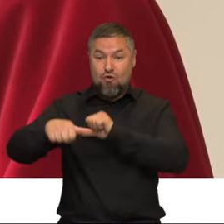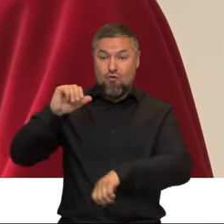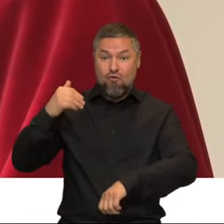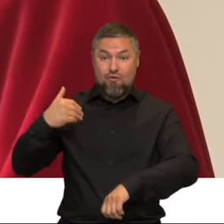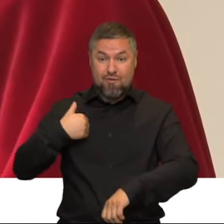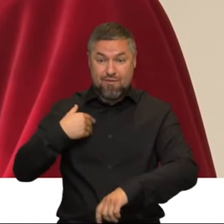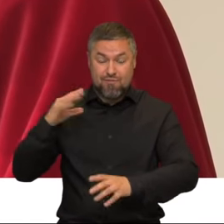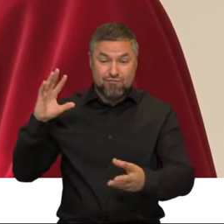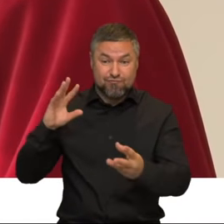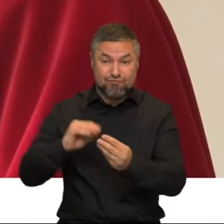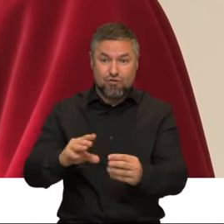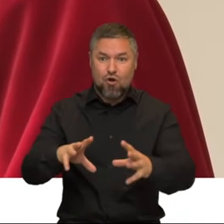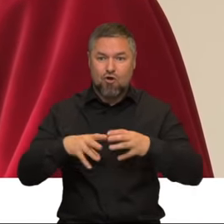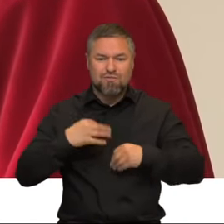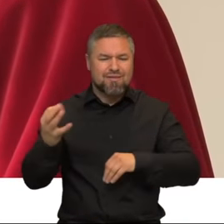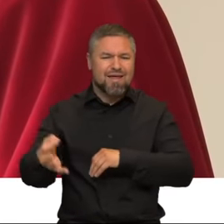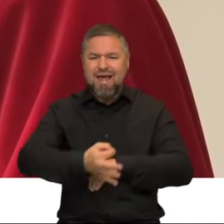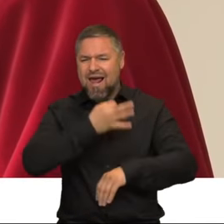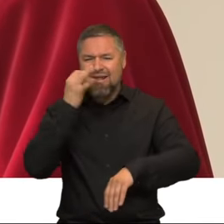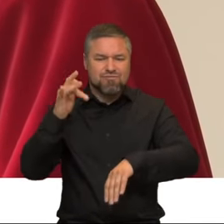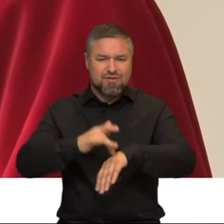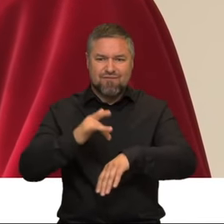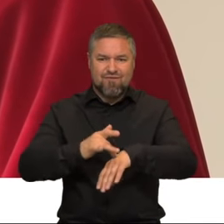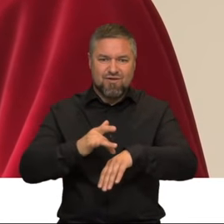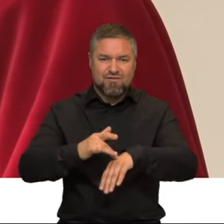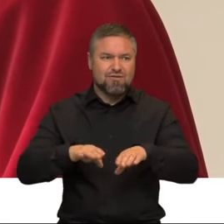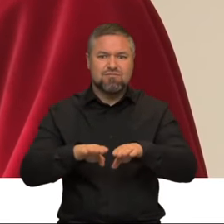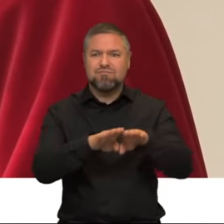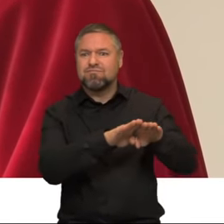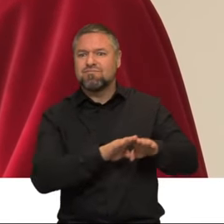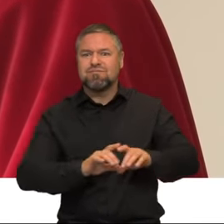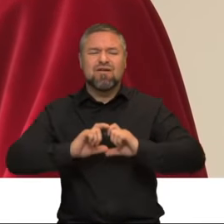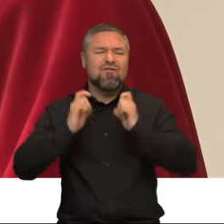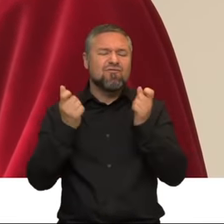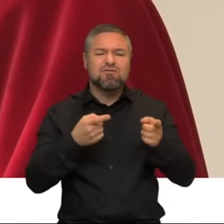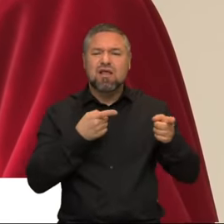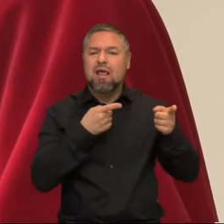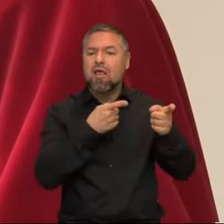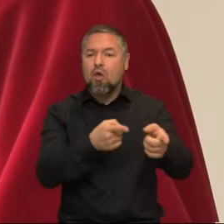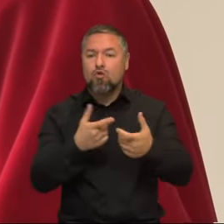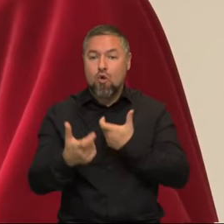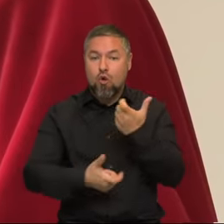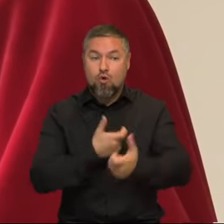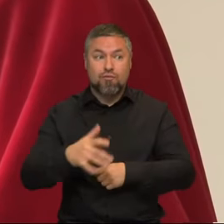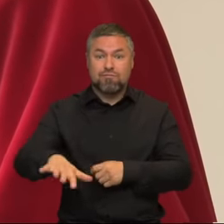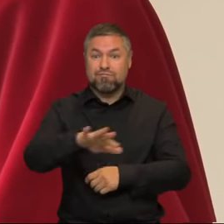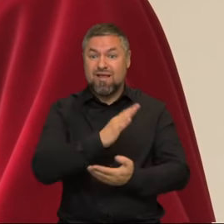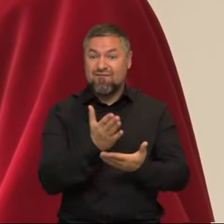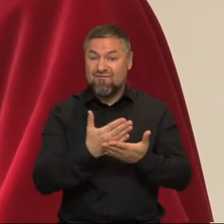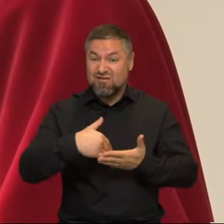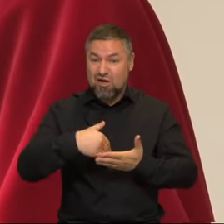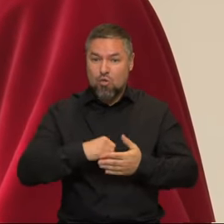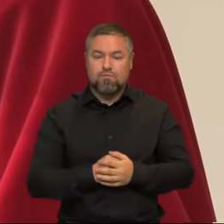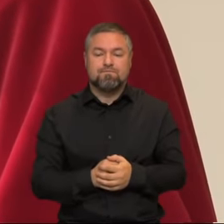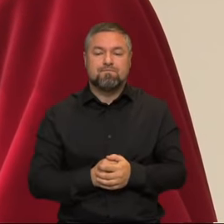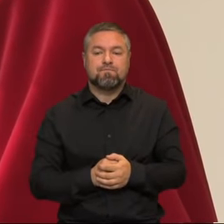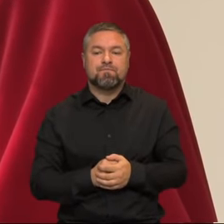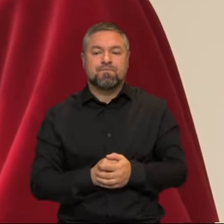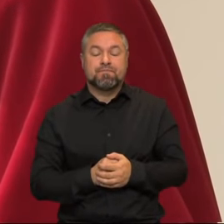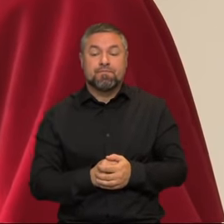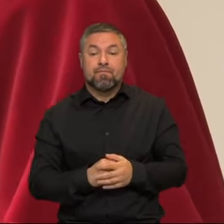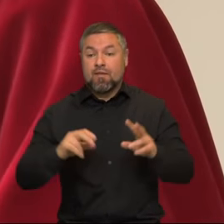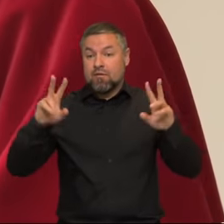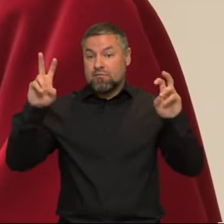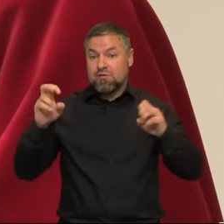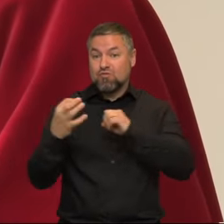akademickim osiągnęły najlepsze wyniki spośród studentów wszystkich kierunków prowadzonych na danym wydziale.